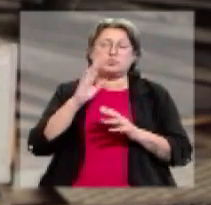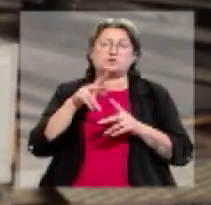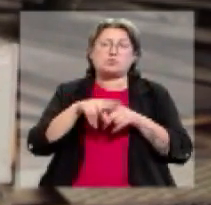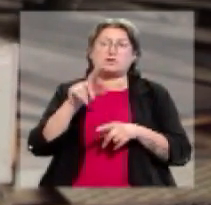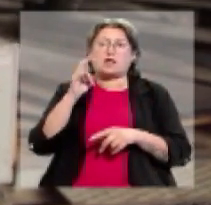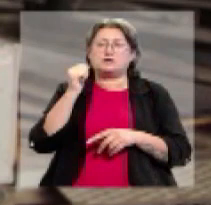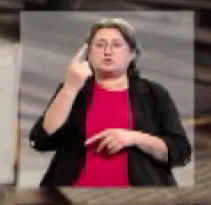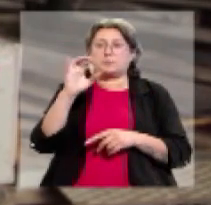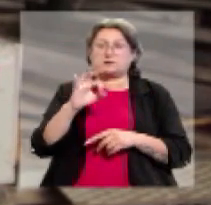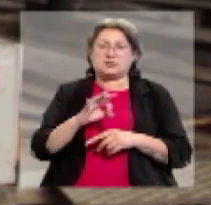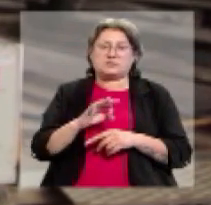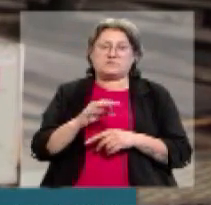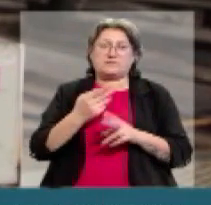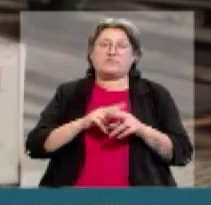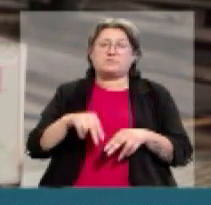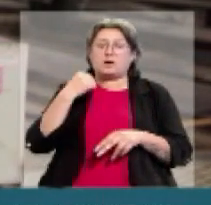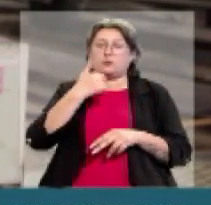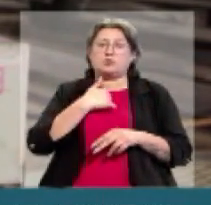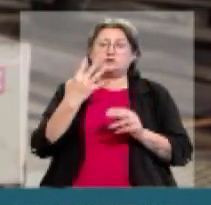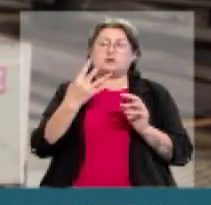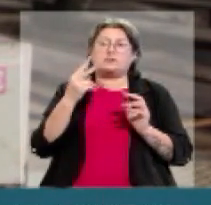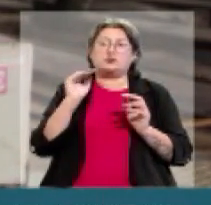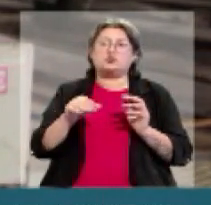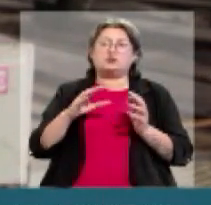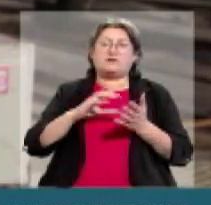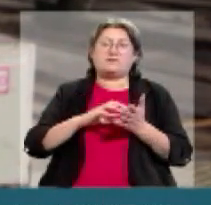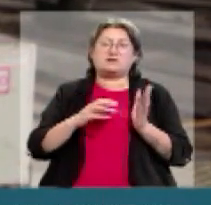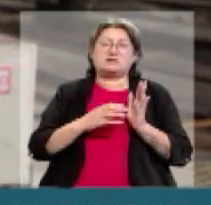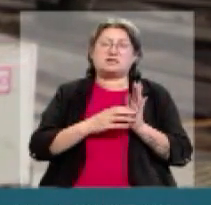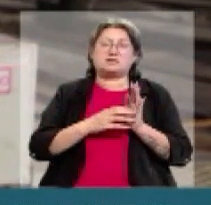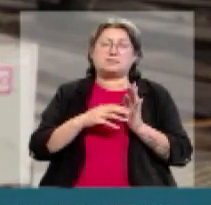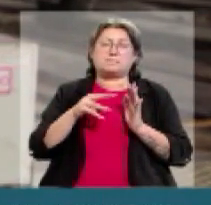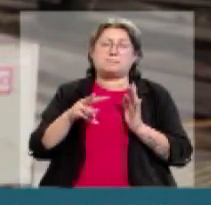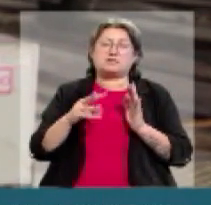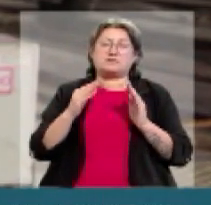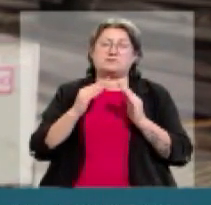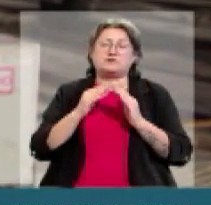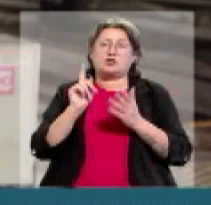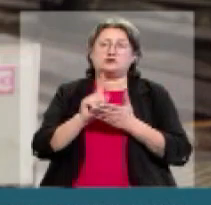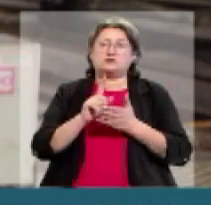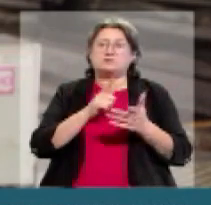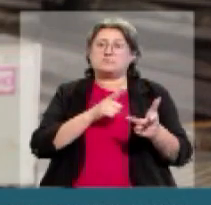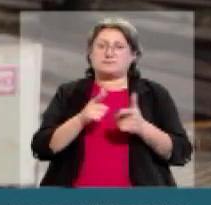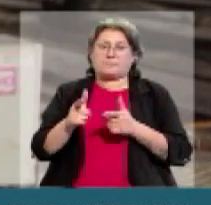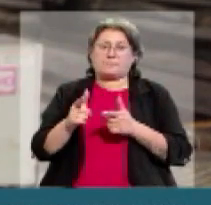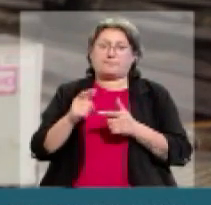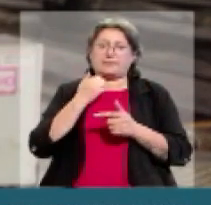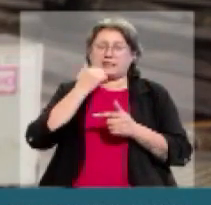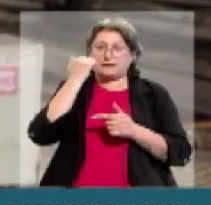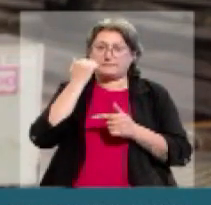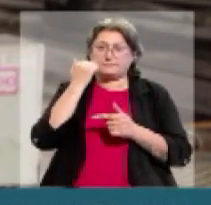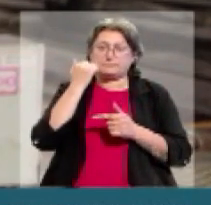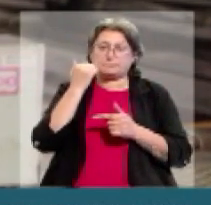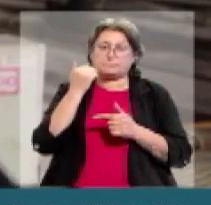100%. Ну и в этом году у нас 42 тысячи квадратных метров жилья мы должны ввести. Вот. Благодаря,